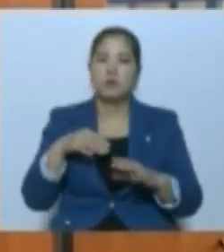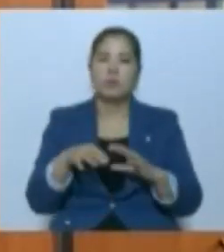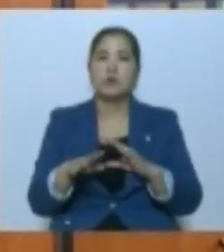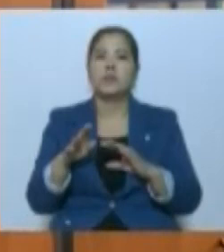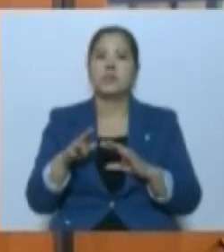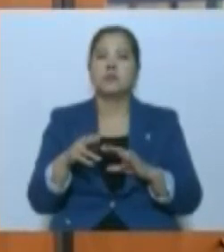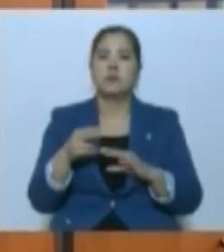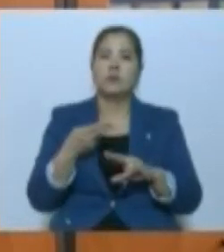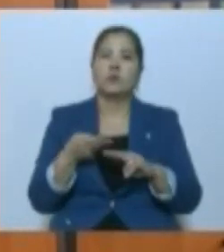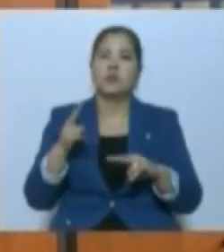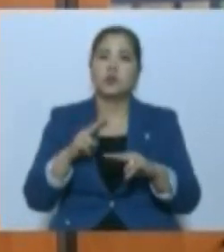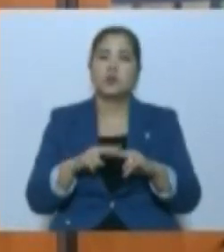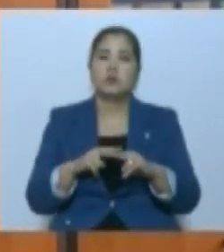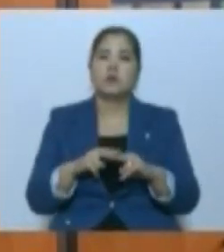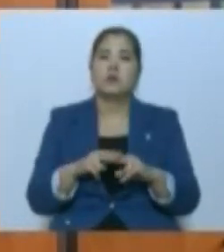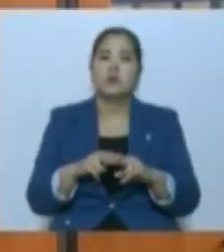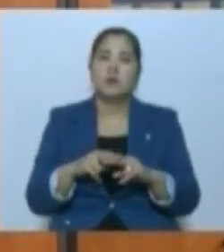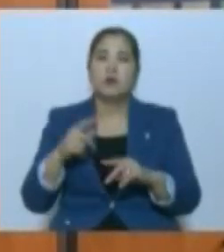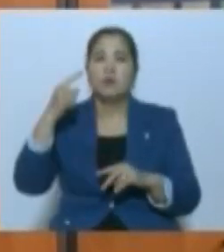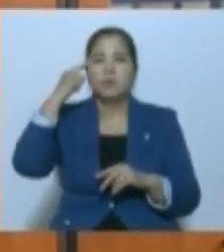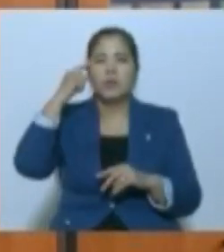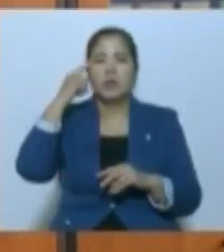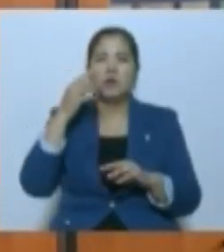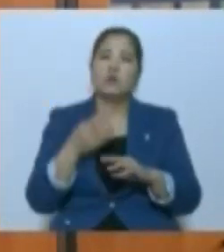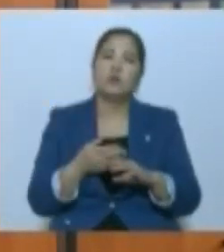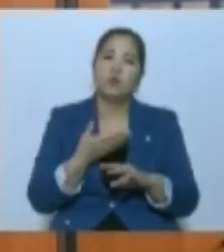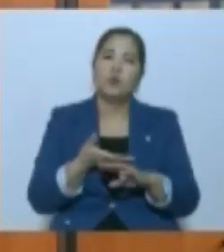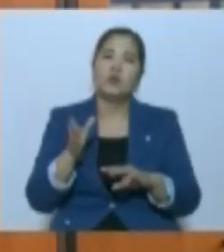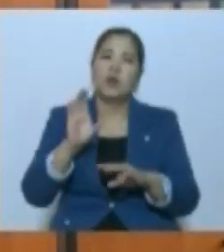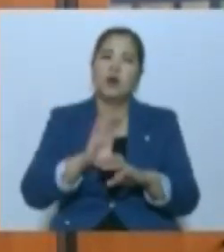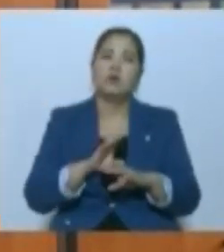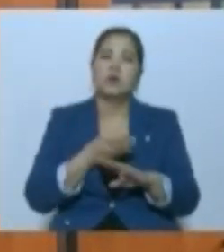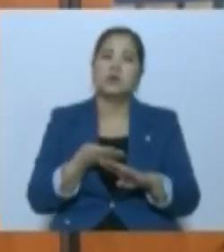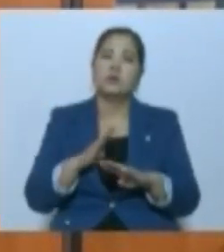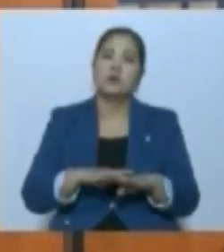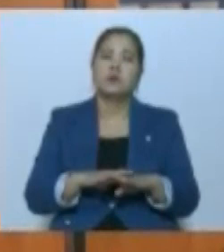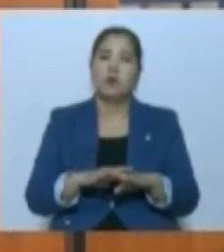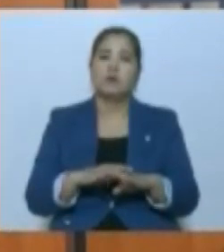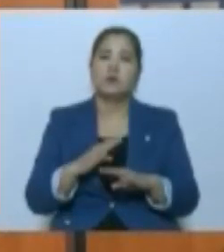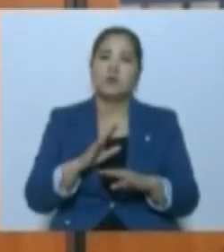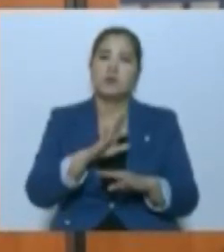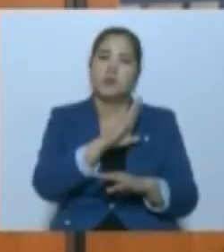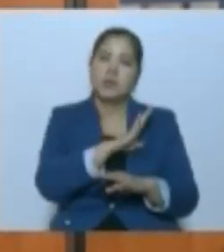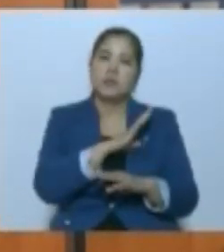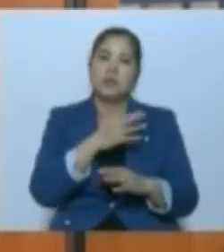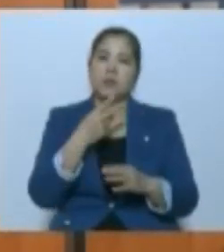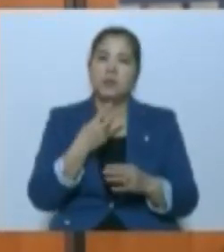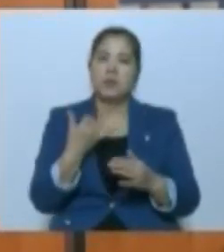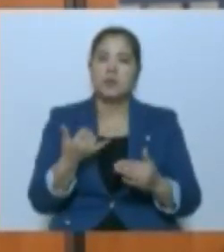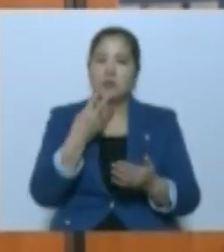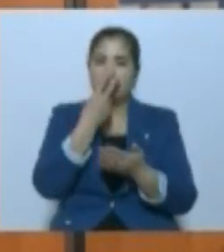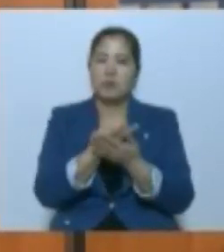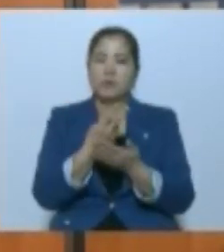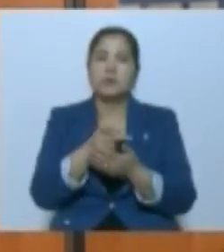кейін ол ішінде еш әртүрлі. Ол миға әсері өте ауыр тиеді. Кәдімгідей ауыр. Өткенде қазір көріп жатсыздар, жас